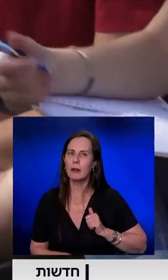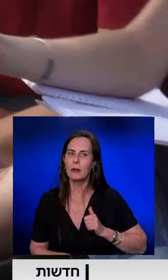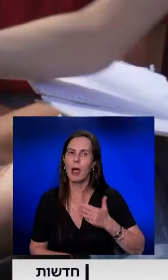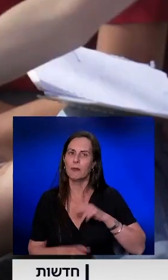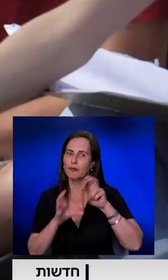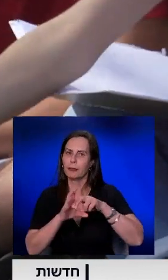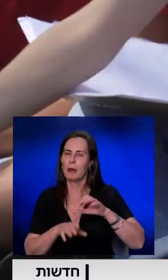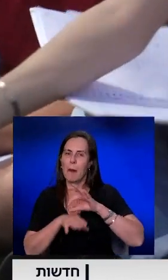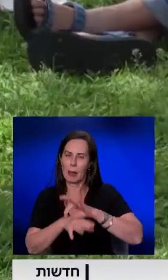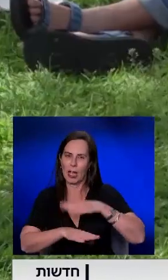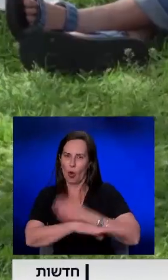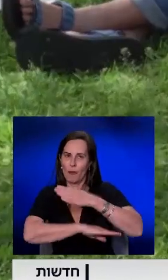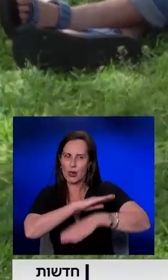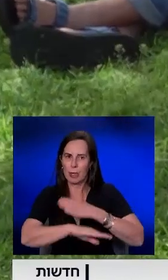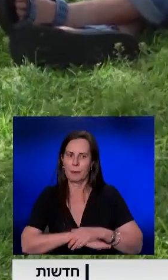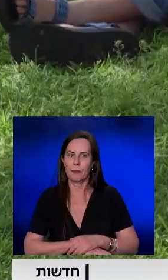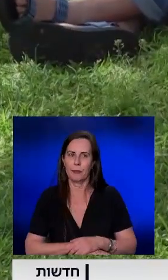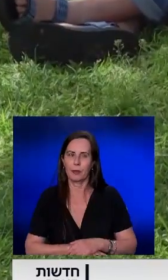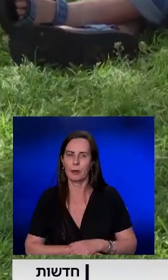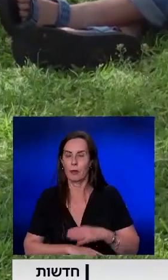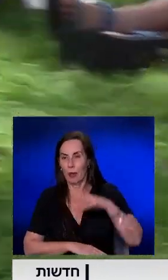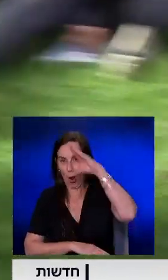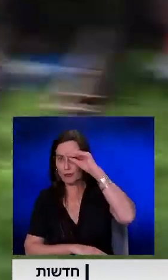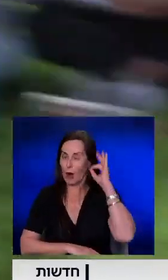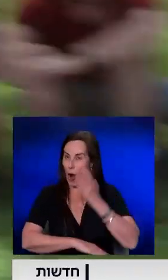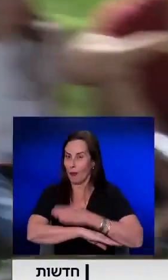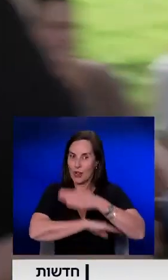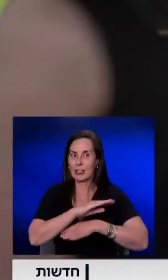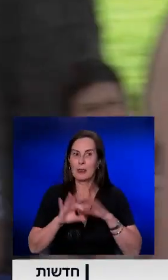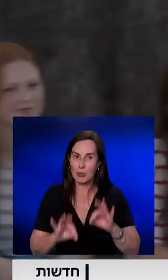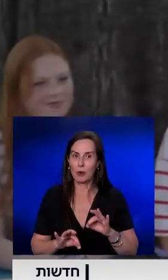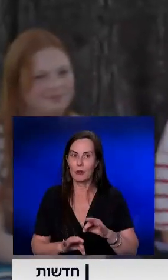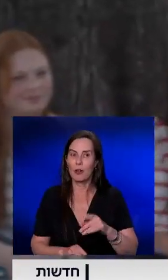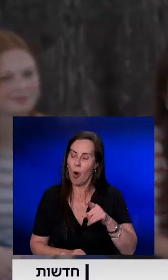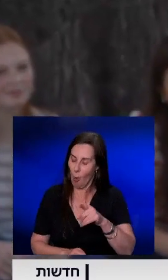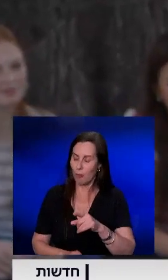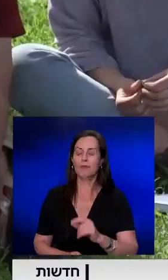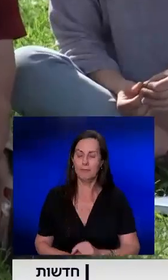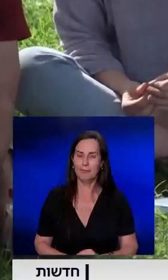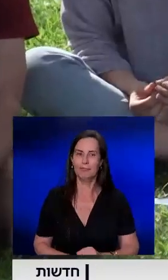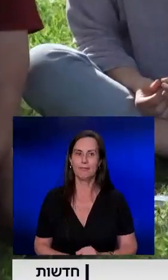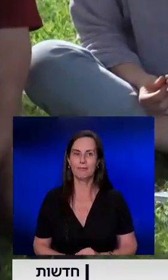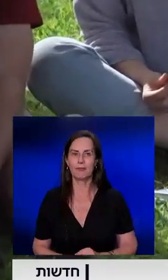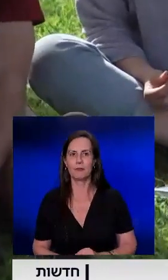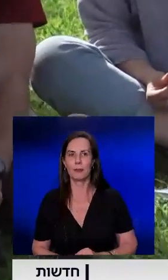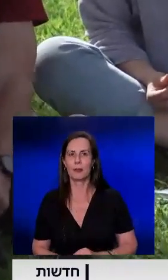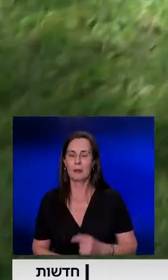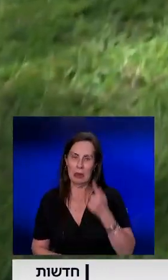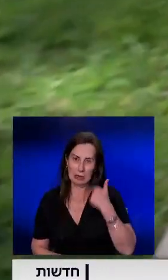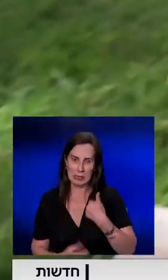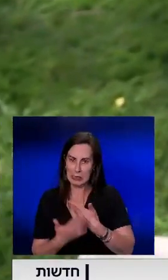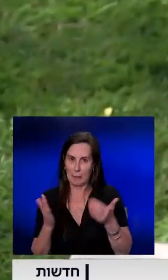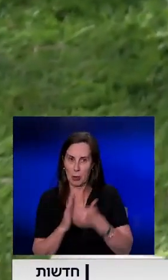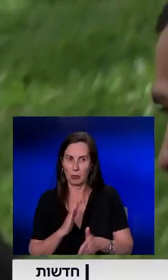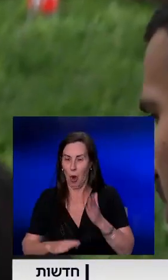להיות מדריכת חובשים. מדריכת חובשים וחובשות. כן, זהו, בדיוק, הנה, יאיר מרים לי פה להנחתה. בעיניי זה סתם מיותר.